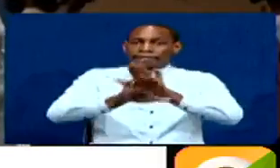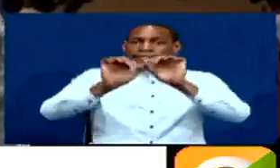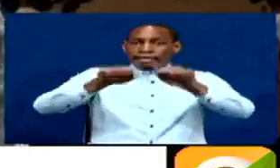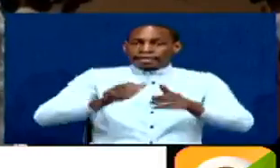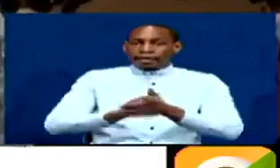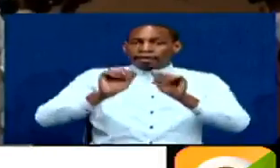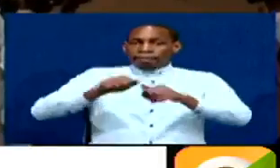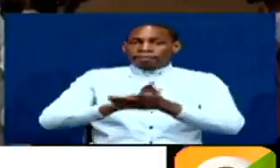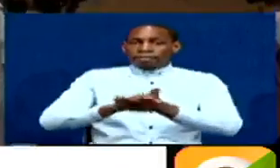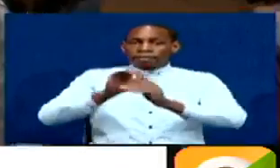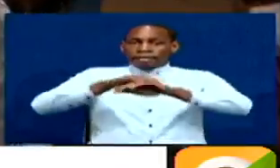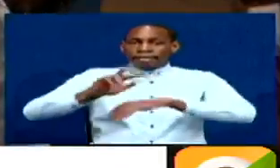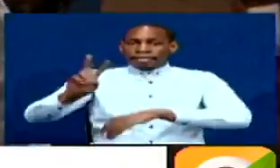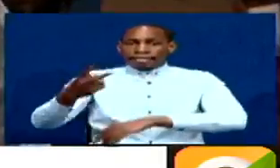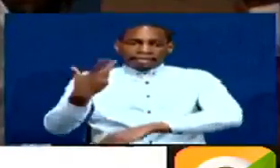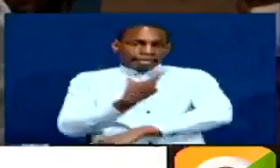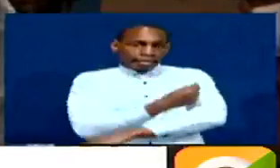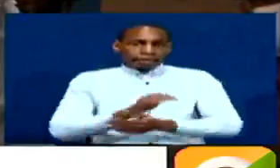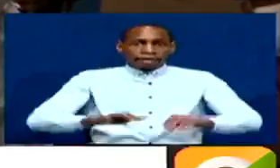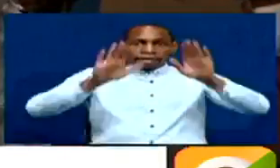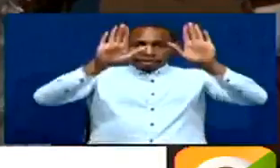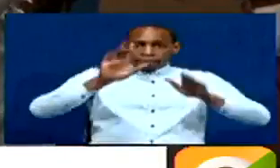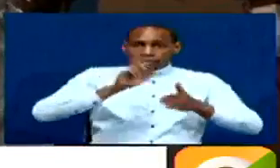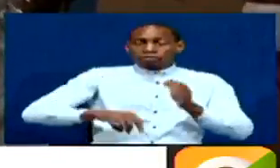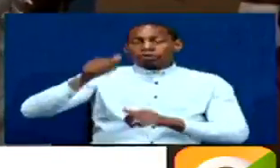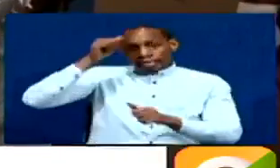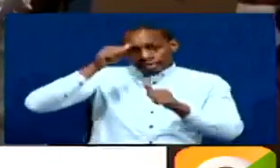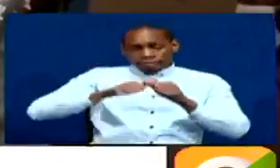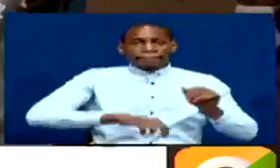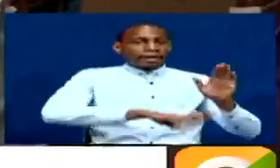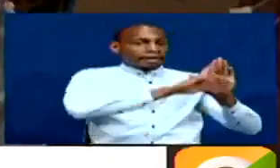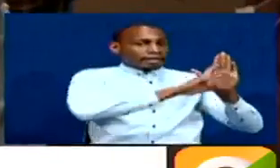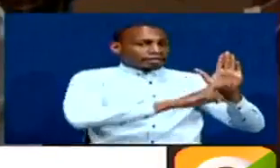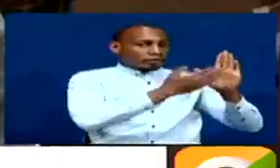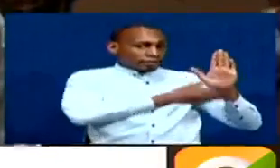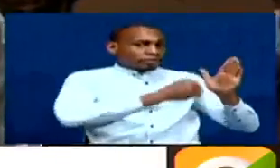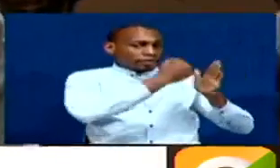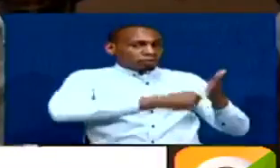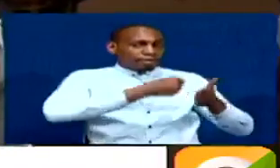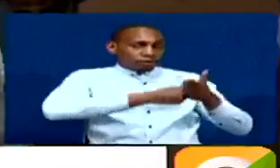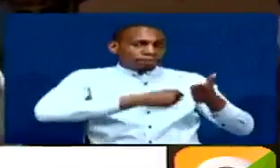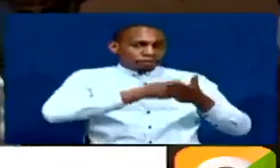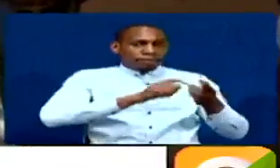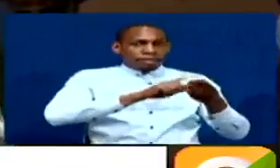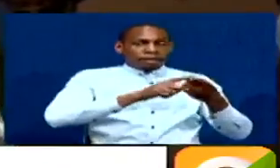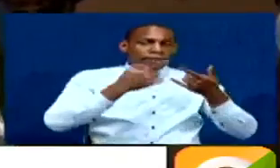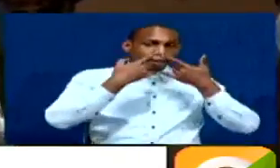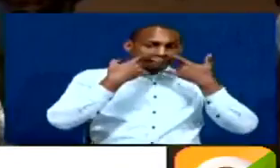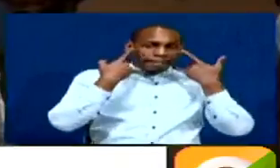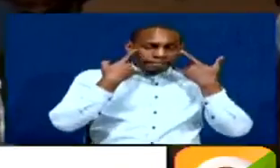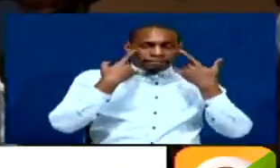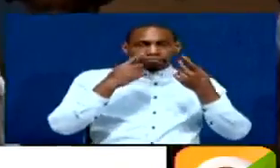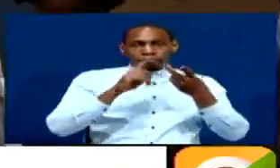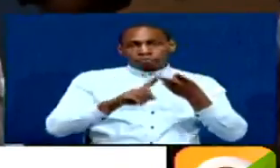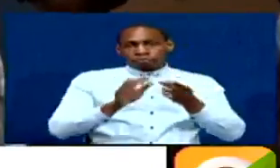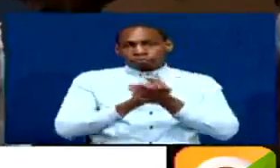ili ipate chanjo second dose, na ni muhimu tukumbuke zile kanuni tumekuwa tukiongea kuhusu mambo ya kuvaa barakoa,